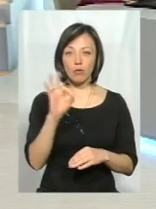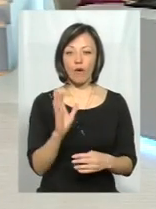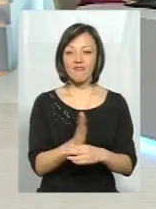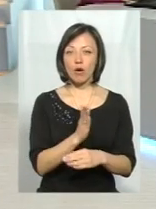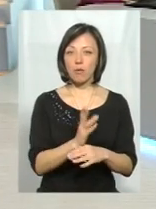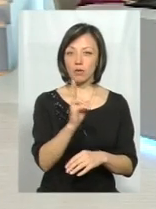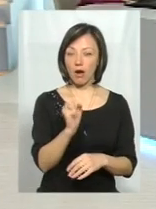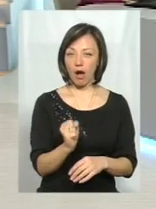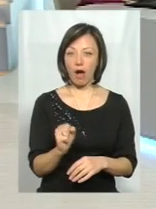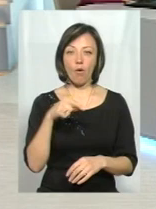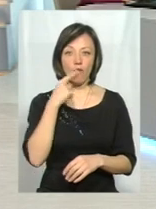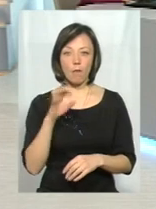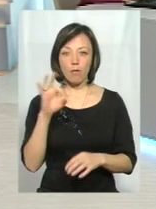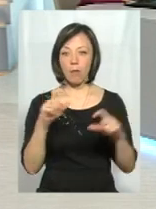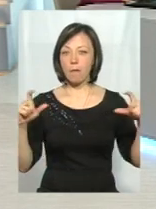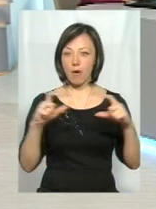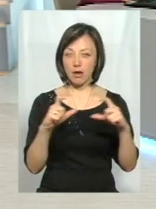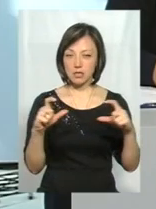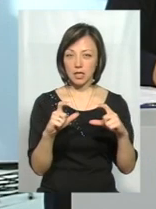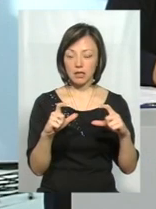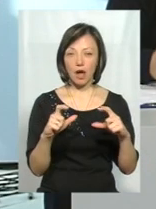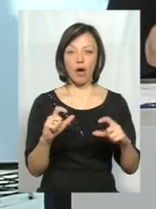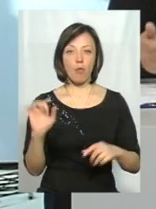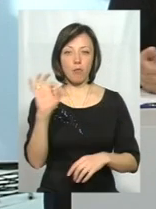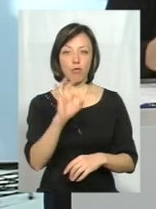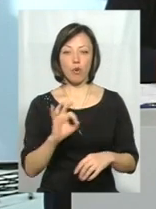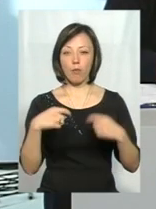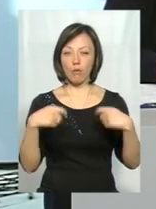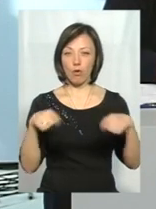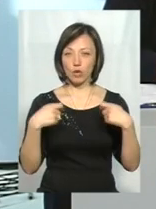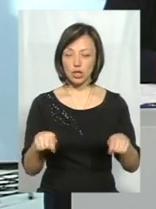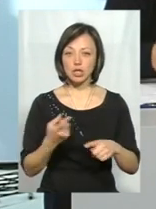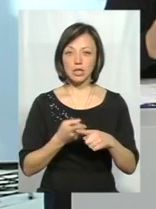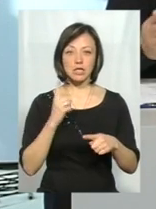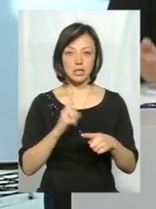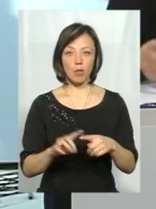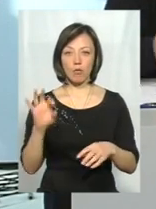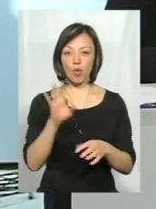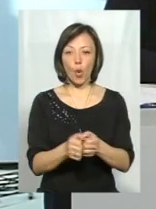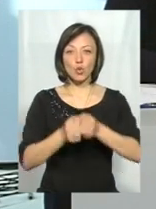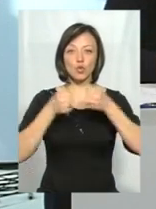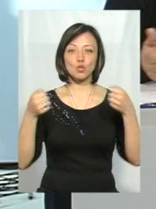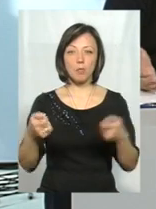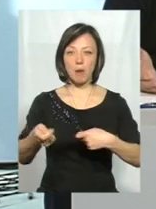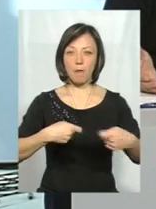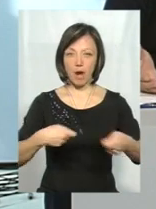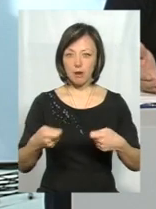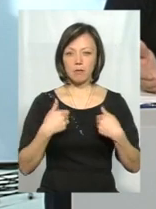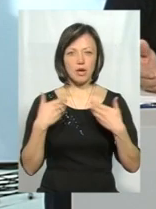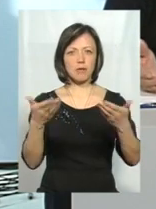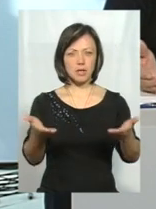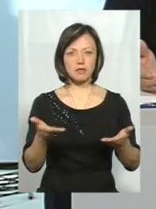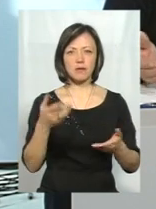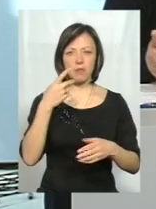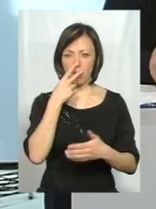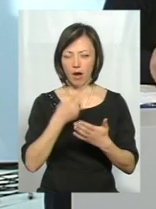виробника, це мова йде про магазин, це мова йде про продаж, це мова йде про супермаркети. Ми хіба з вами